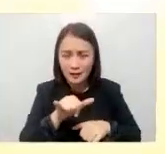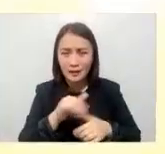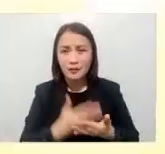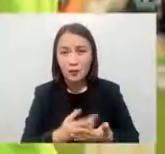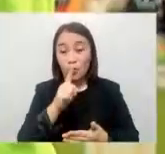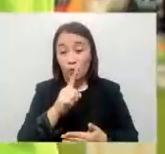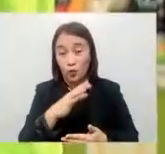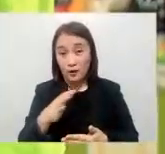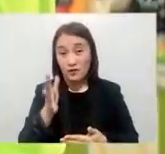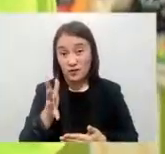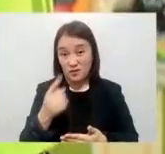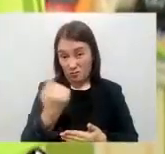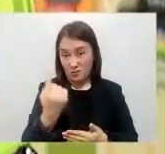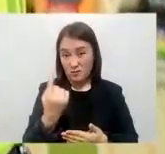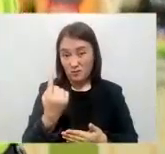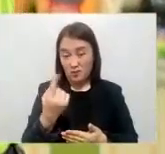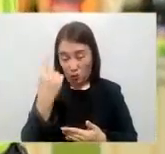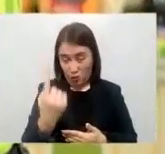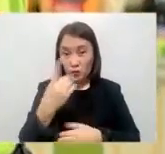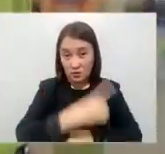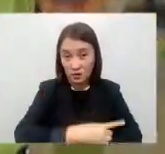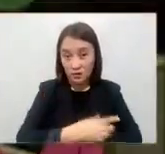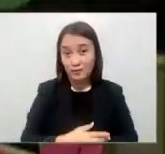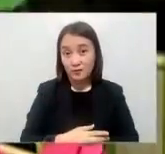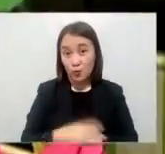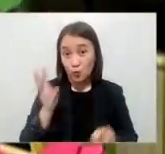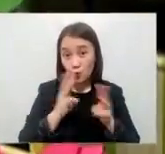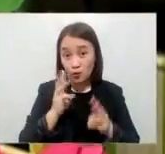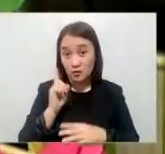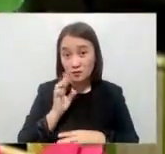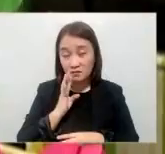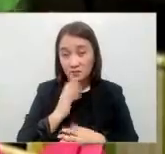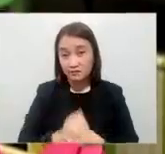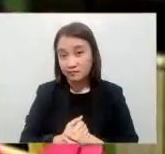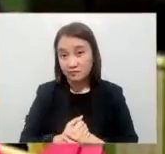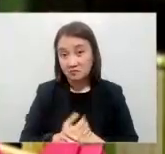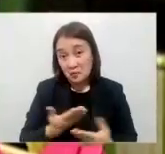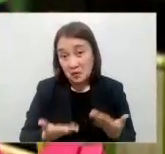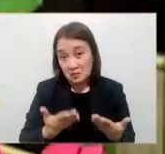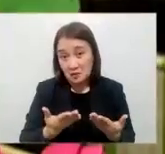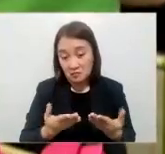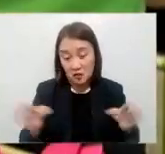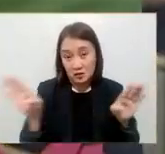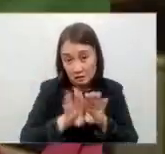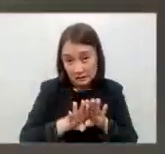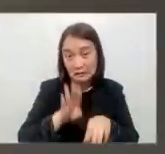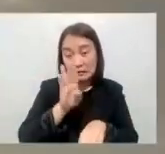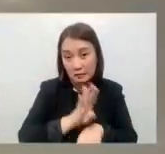sahod kada araw, pangamba niya? Magsasarang maraming negosyo. I'm not kidding. No? Magbabawas ng tao. Mawalan ng trabaho ng mga